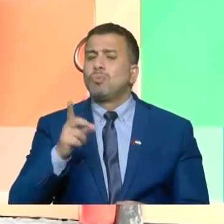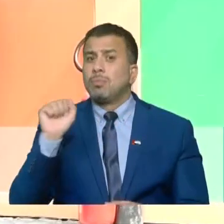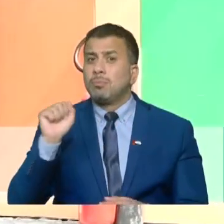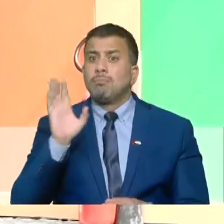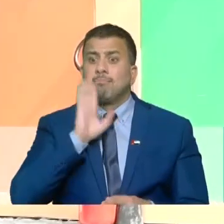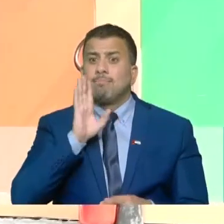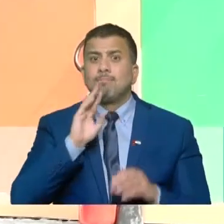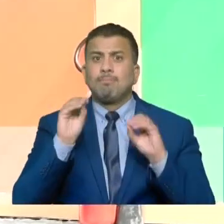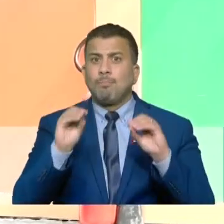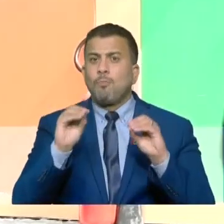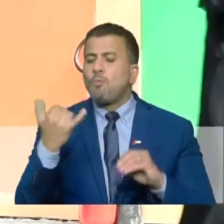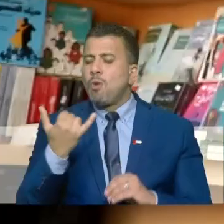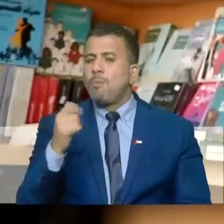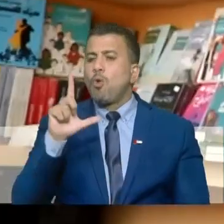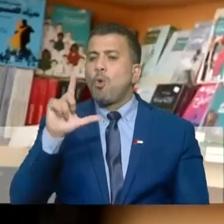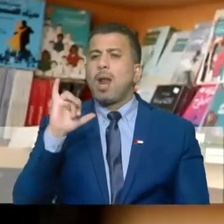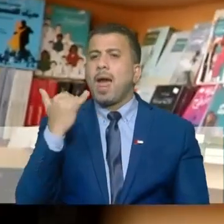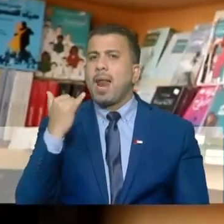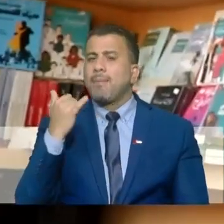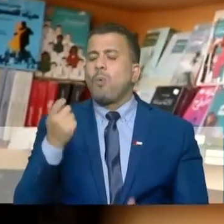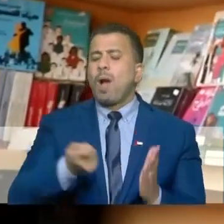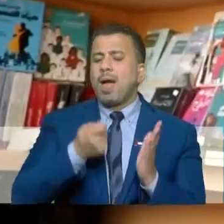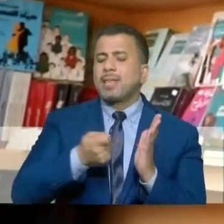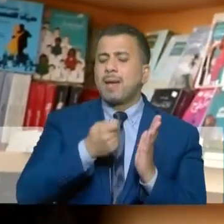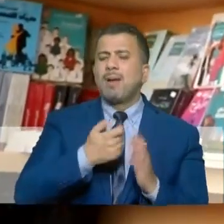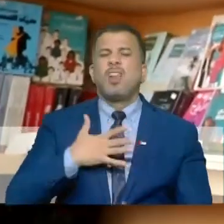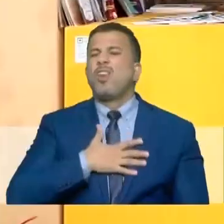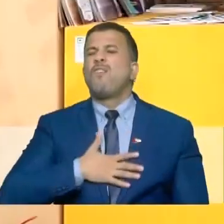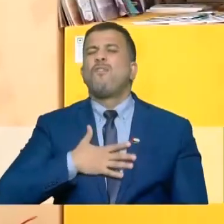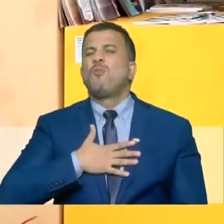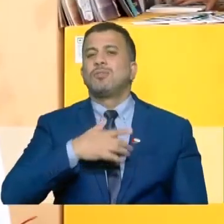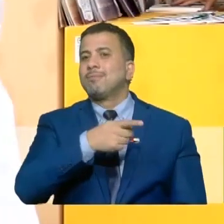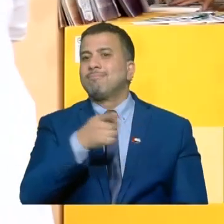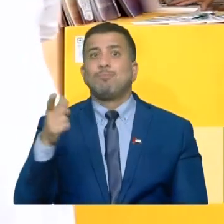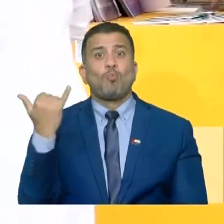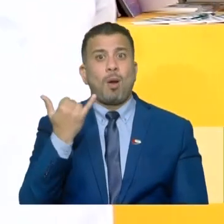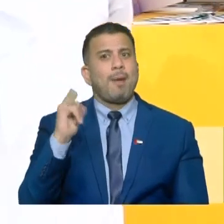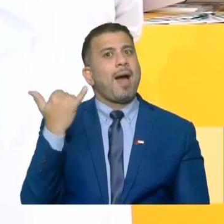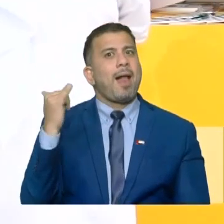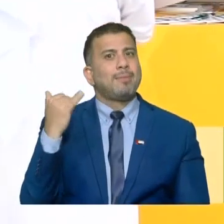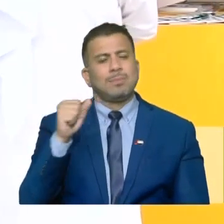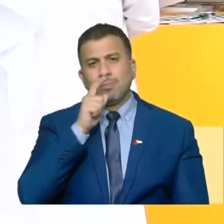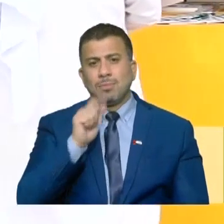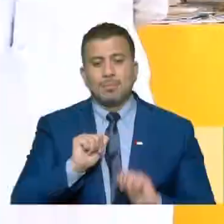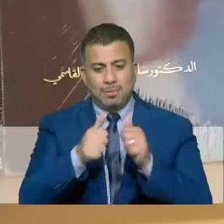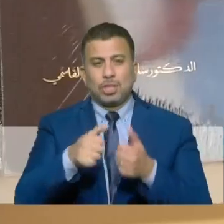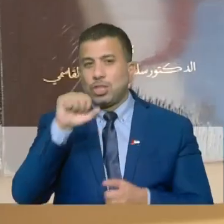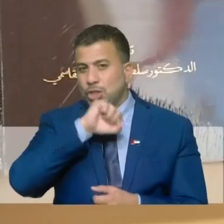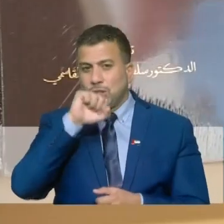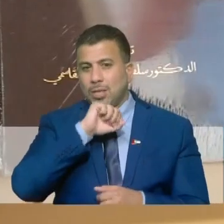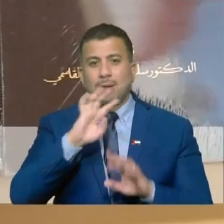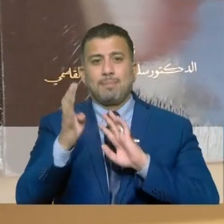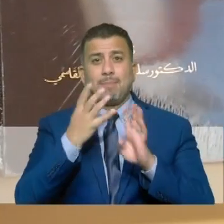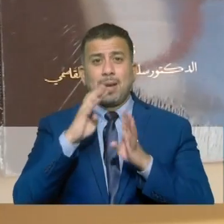قيمه وجماليات اللغه العربيه وادابها في نفوس كافه الفئات ولاجل ذلك شاركت اماره شارقه في